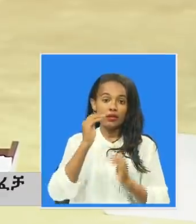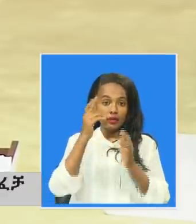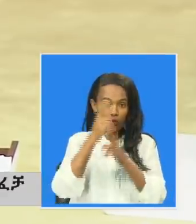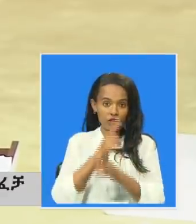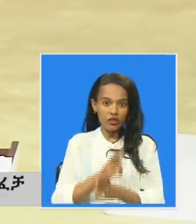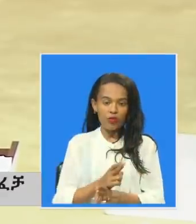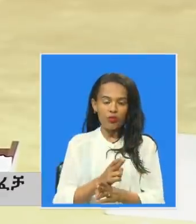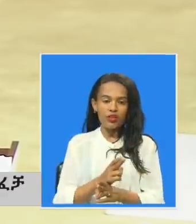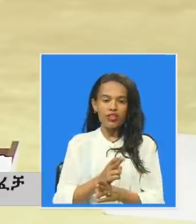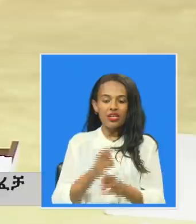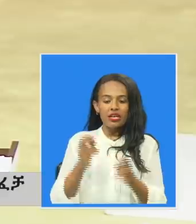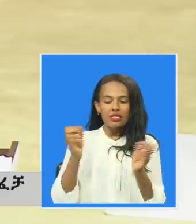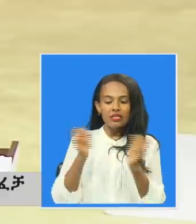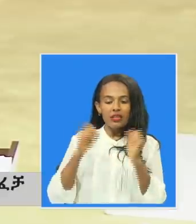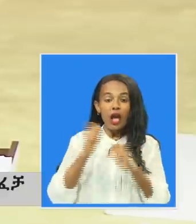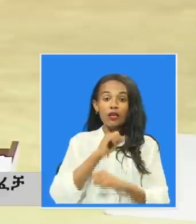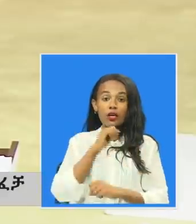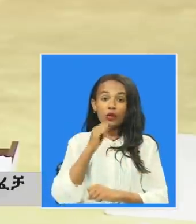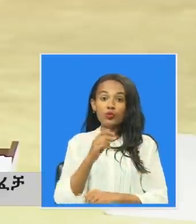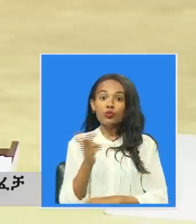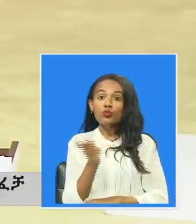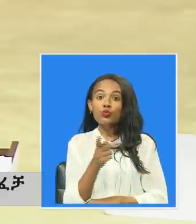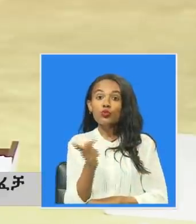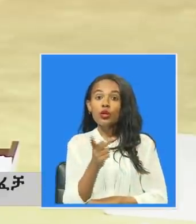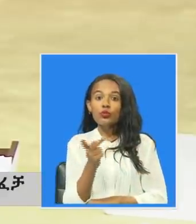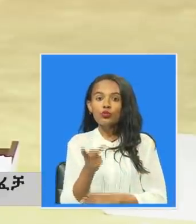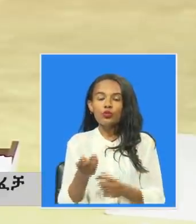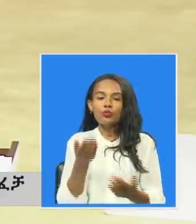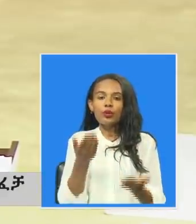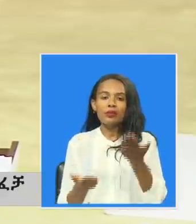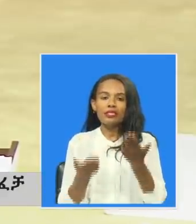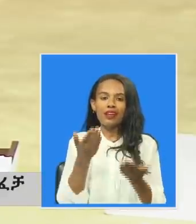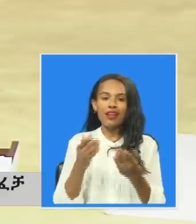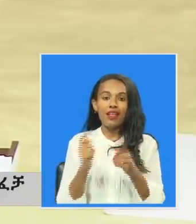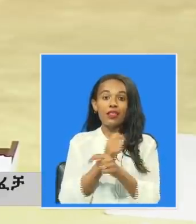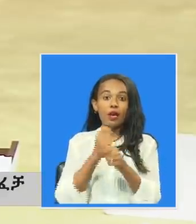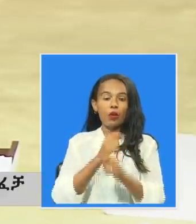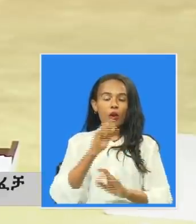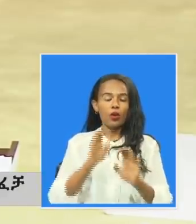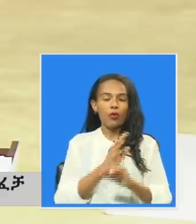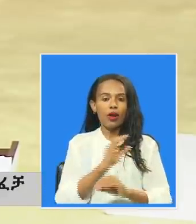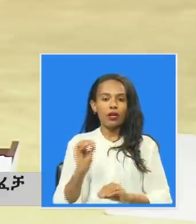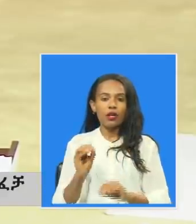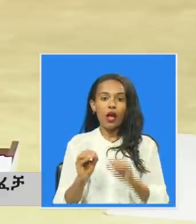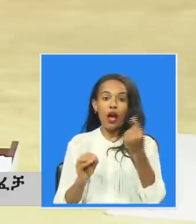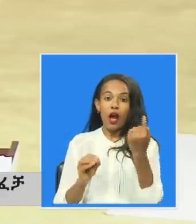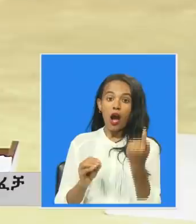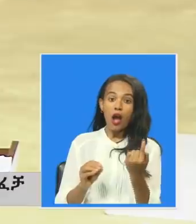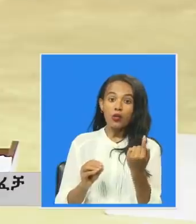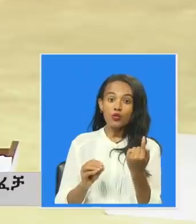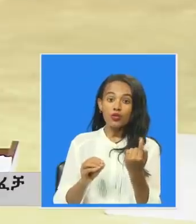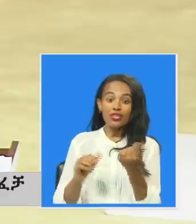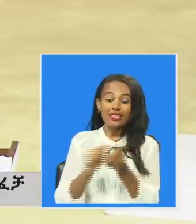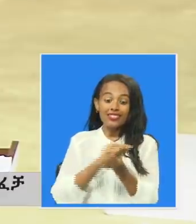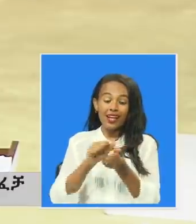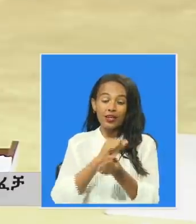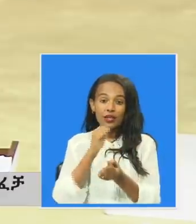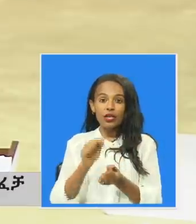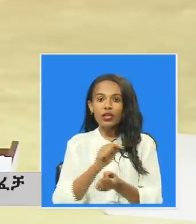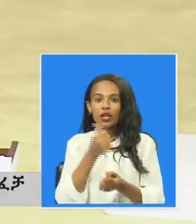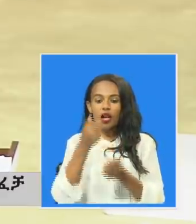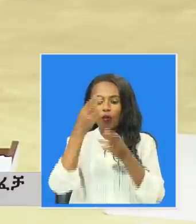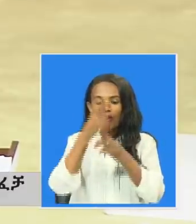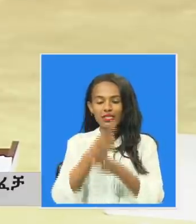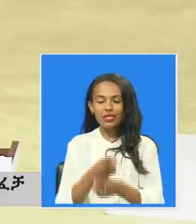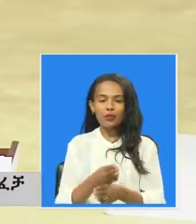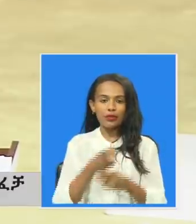ማስከበር ሳይጋጩ ሁለቱንም በሚዛን ለመተግበርና አንዱን ሳንደፈጥጥ ሌላውን